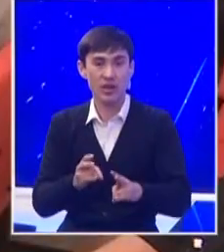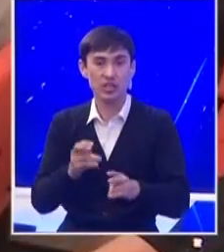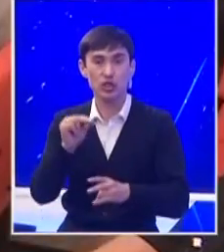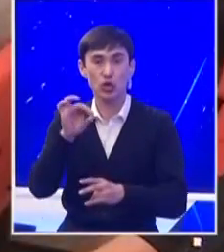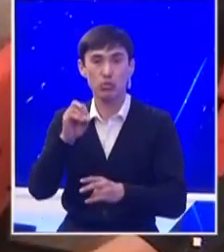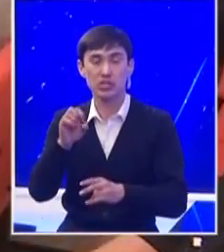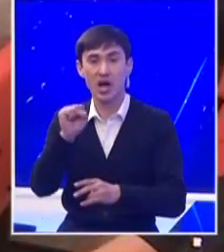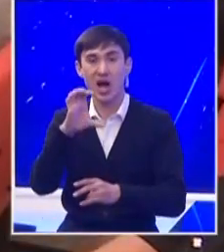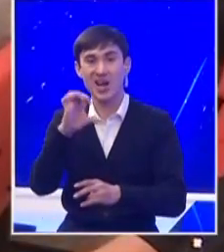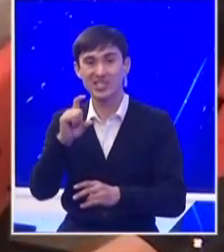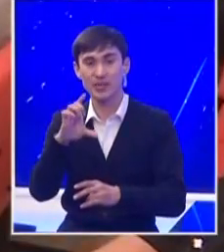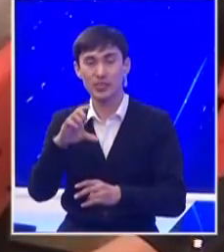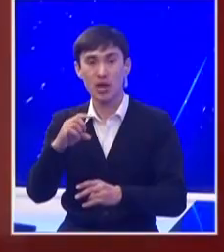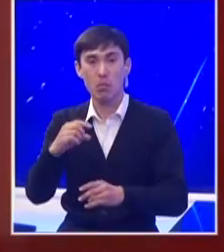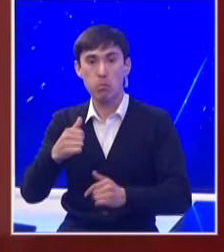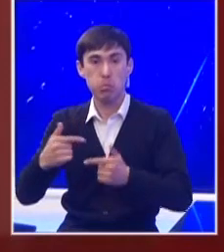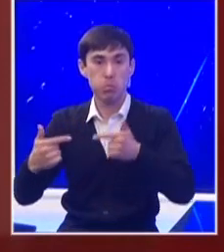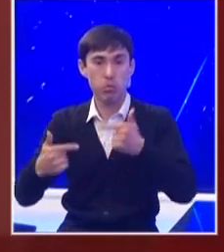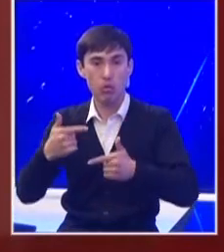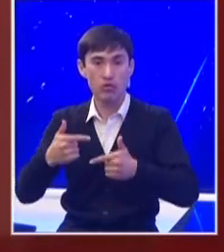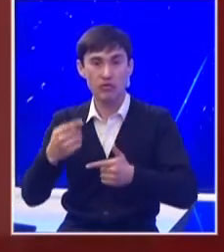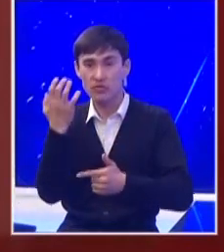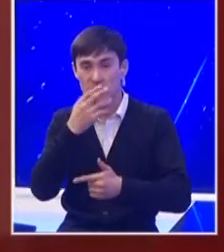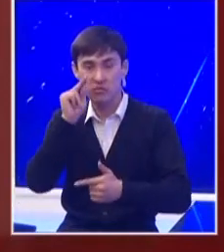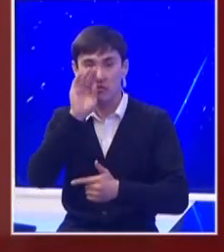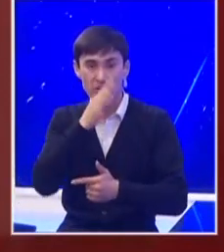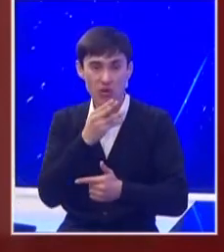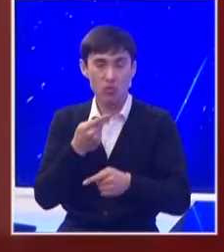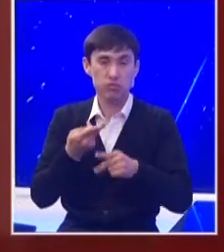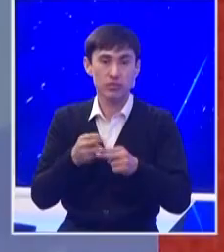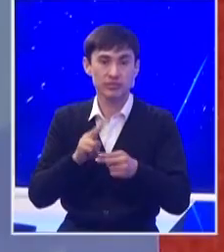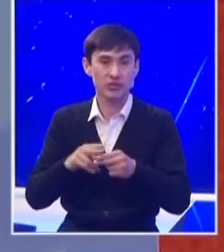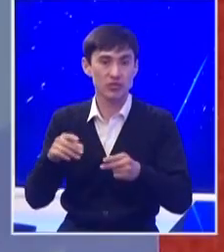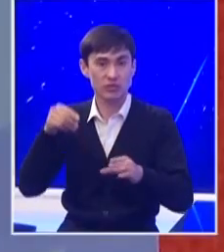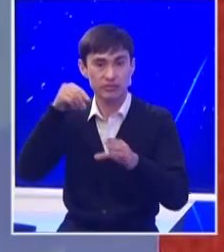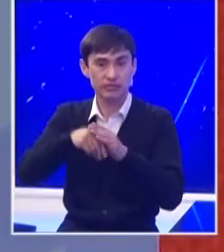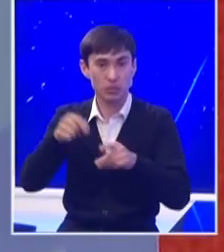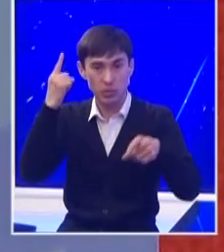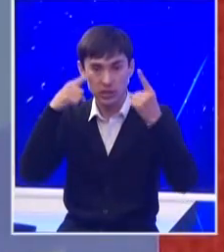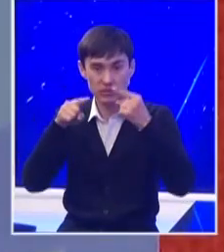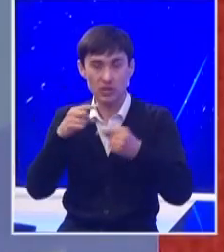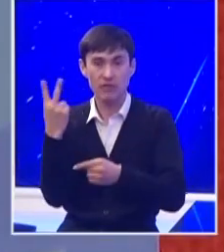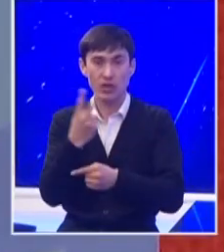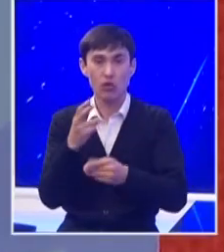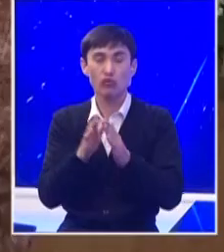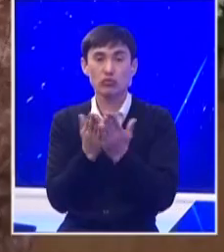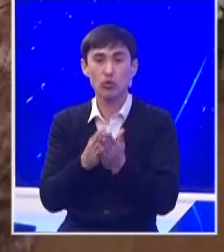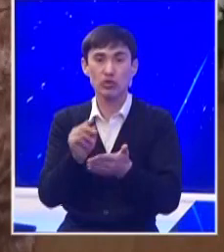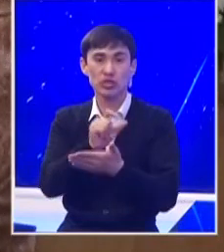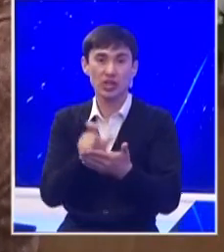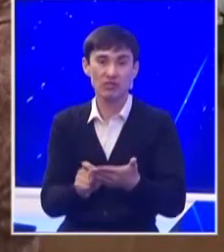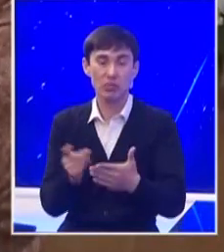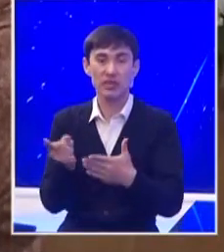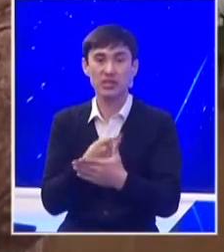АЭС. Борьба с невидимым врагом, внутренний страх и переживания за друзей – все это легло в основу его произведений второго сборника стихотворений